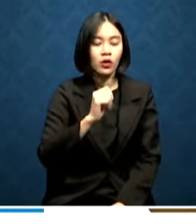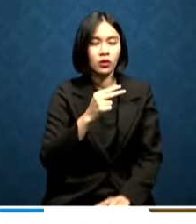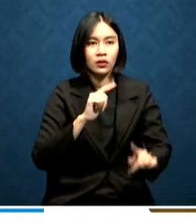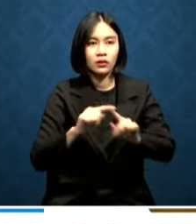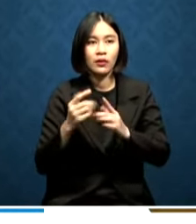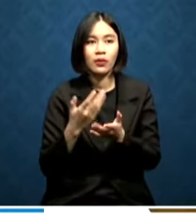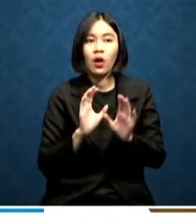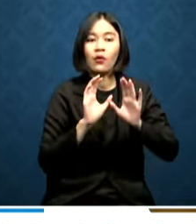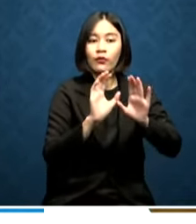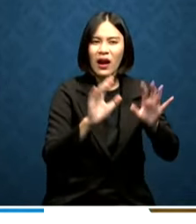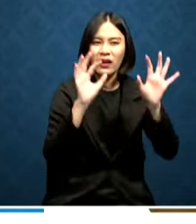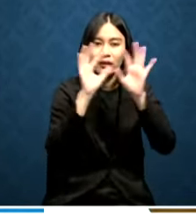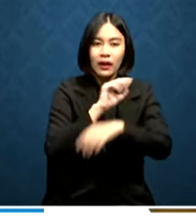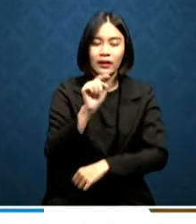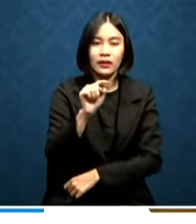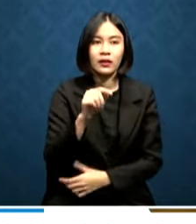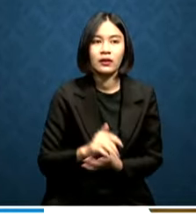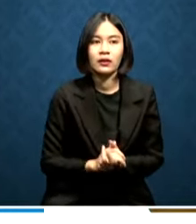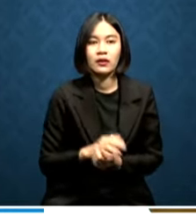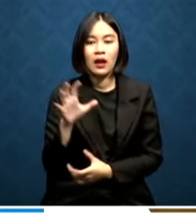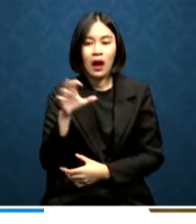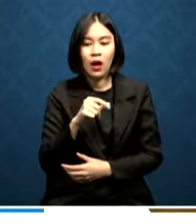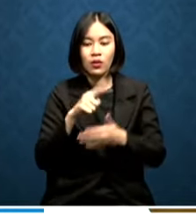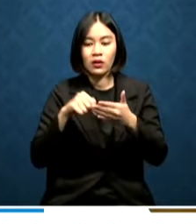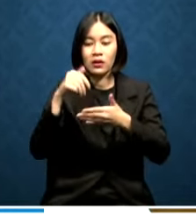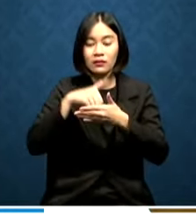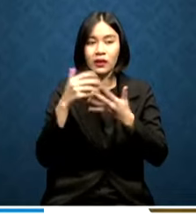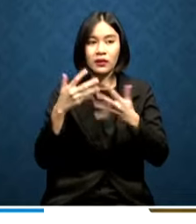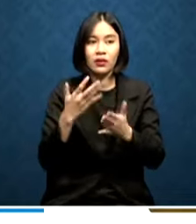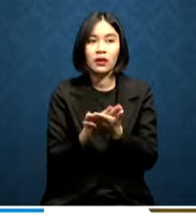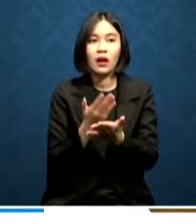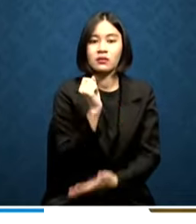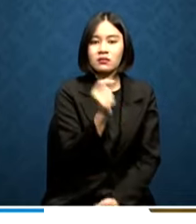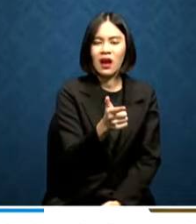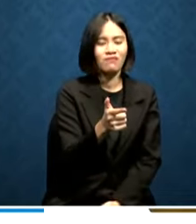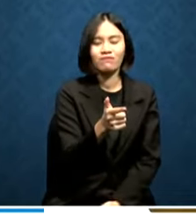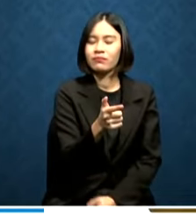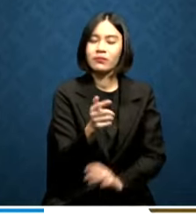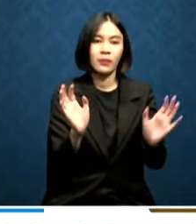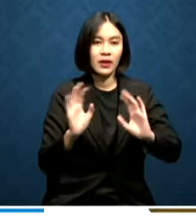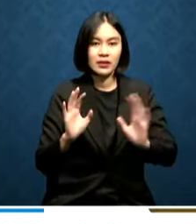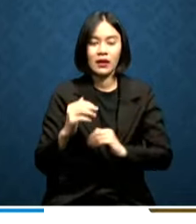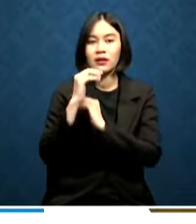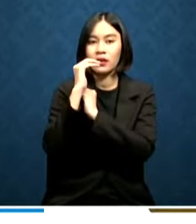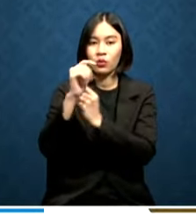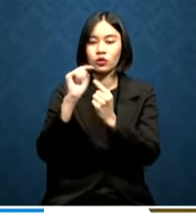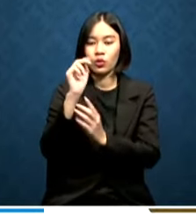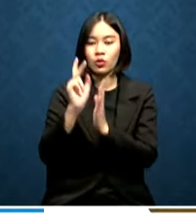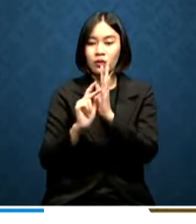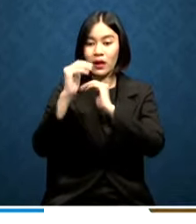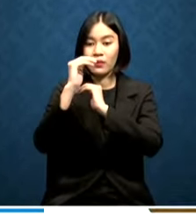เขาไปฝากเหมือนเอาการเลือกตั้งแล้วเราจะให้เขาจ่ายตังค์ด้วยไม่ถูกดังนั้นเราก็เลยกำหนดไว้ในกฎหมายว่